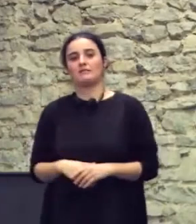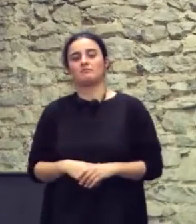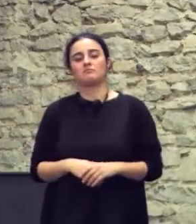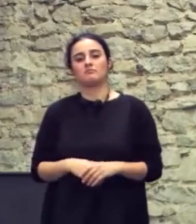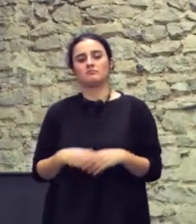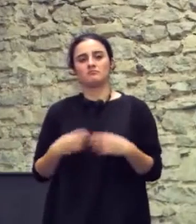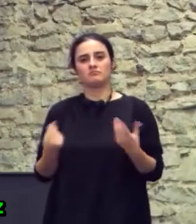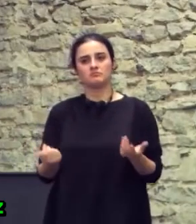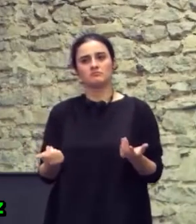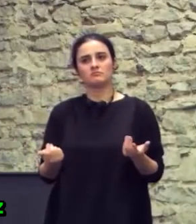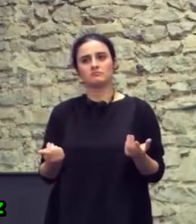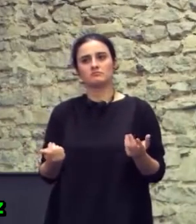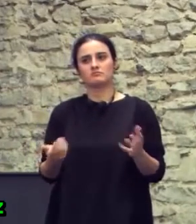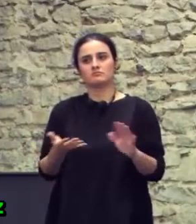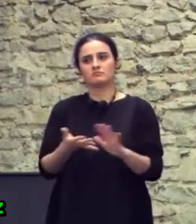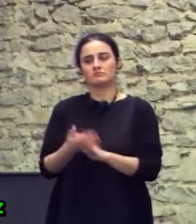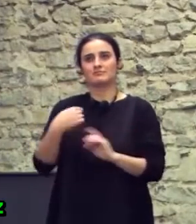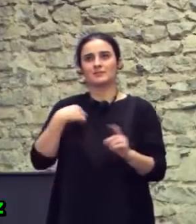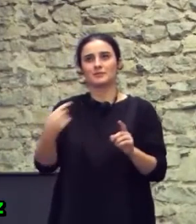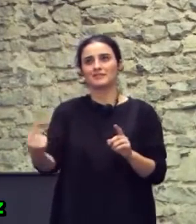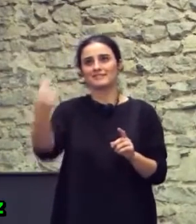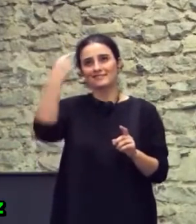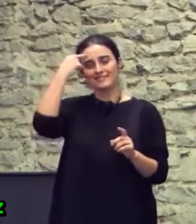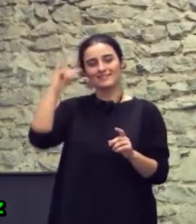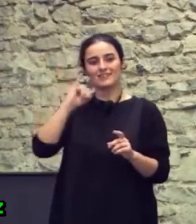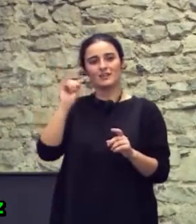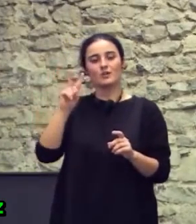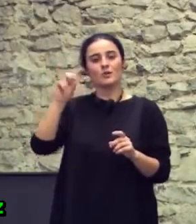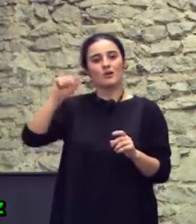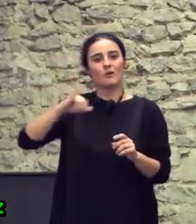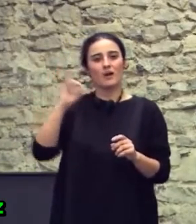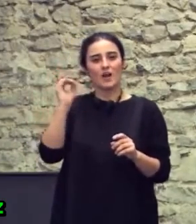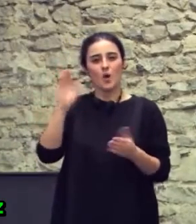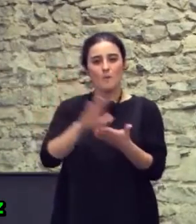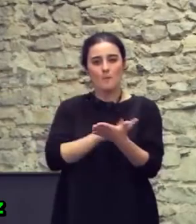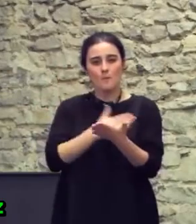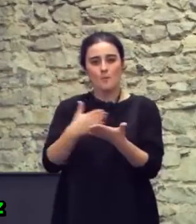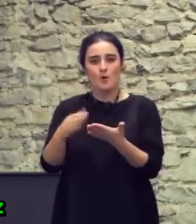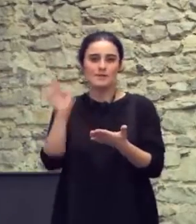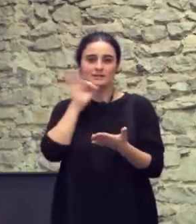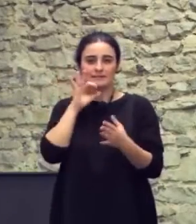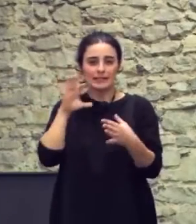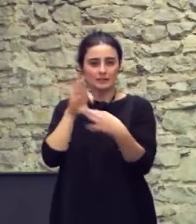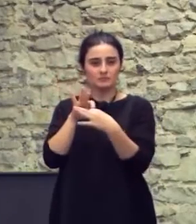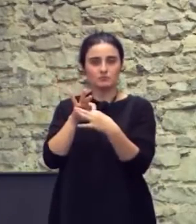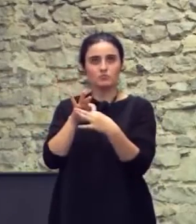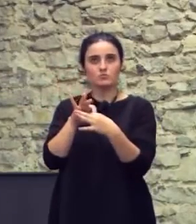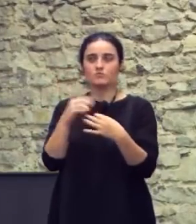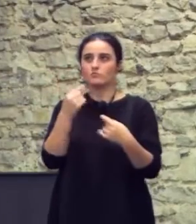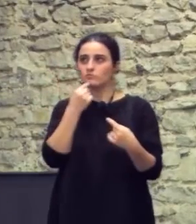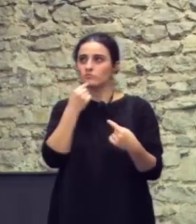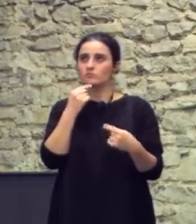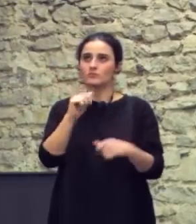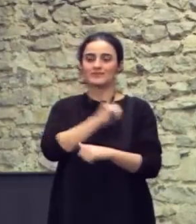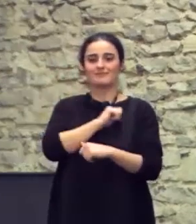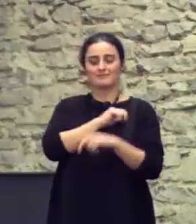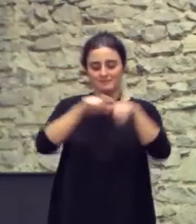orduan, gogorazten dit, Juanjo Olasagarrek badauka poema oso polit bat, IESaren inguruan, ez? Ba, itxaron gela